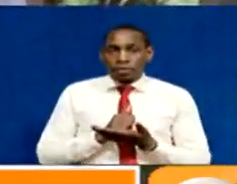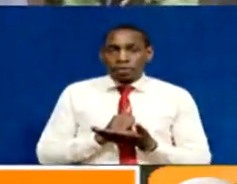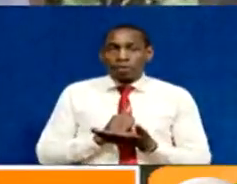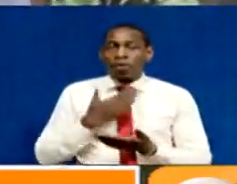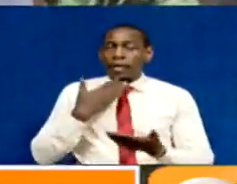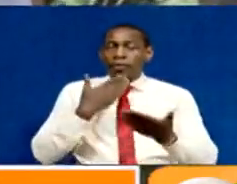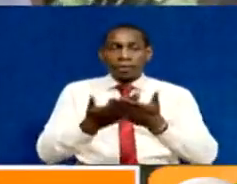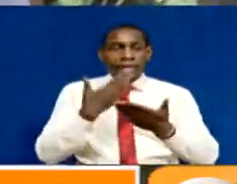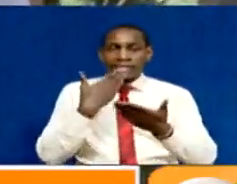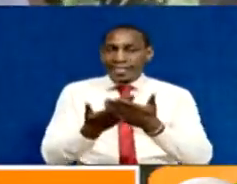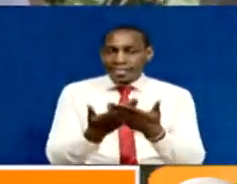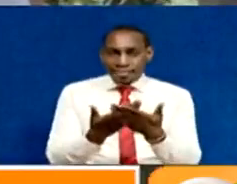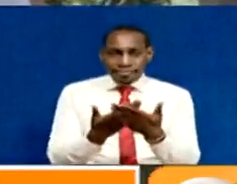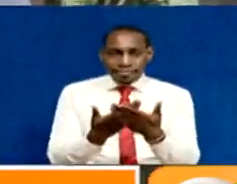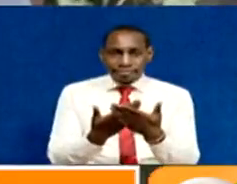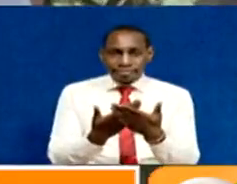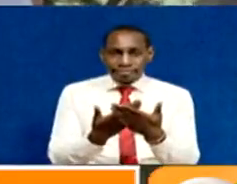ningependa niwashukuru.